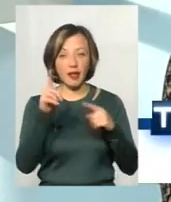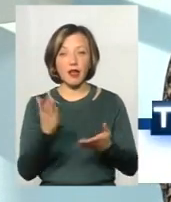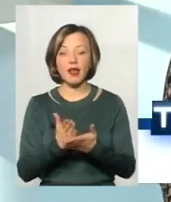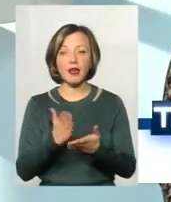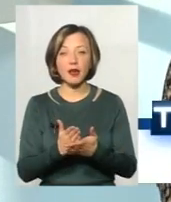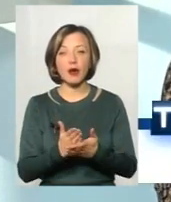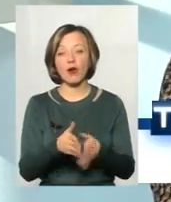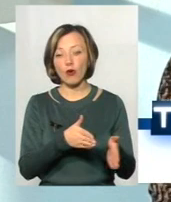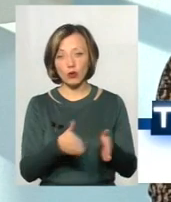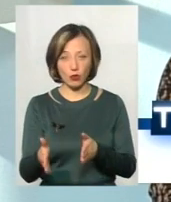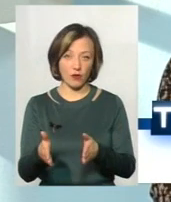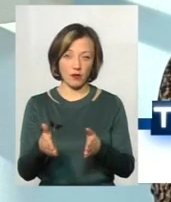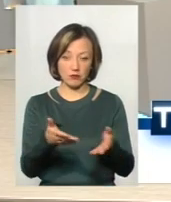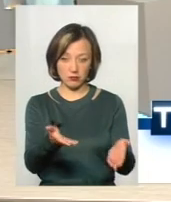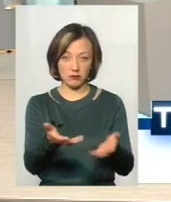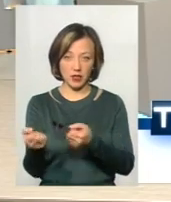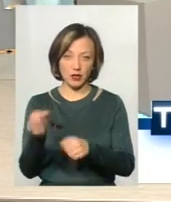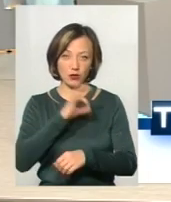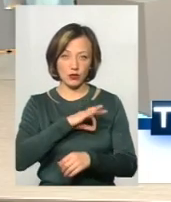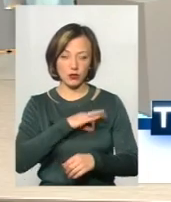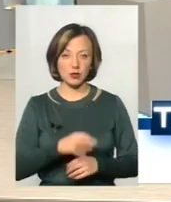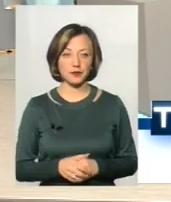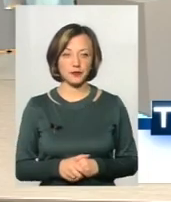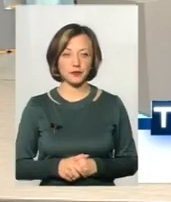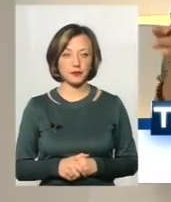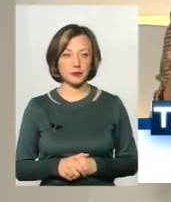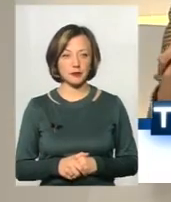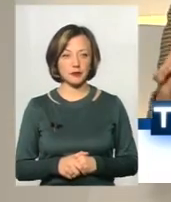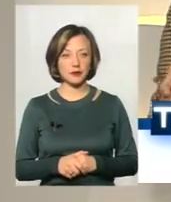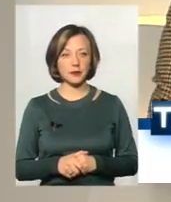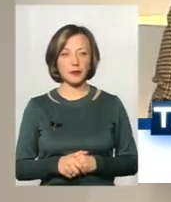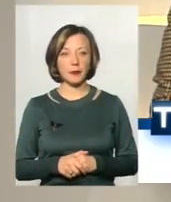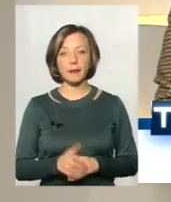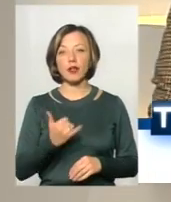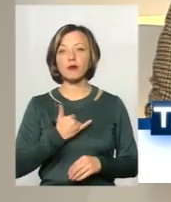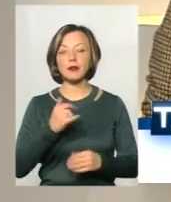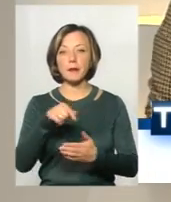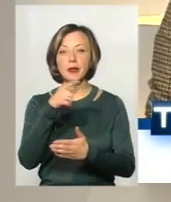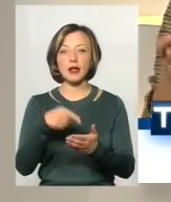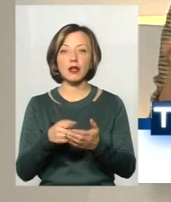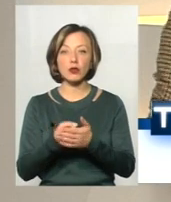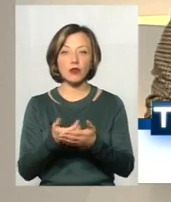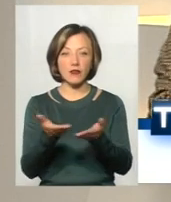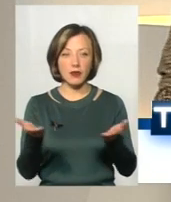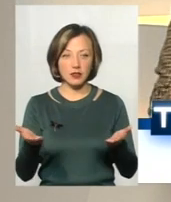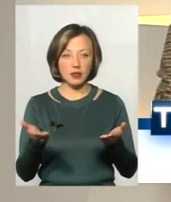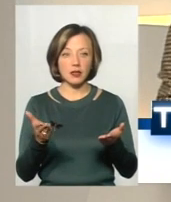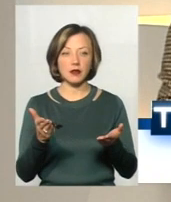яка готова, вона лежить на поверхності, бери і користуйся. Дякую, пані Ірино. В мене питання до вас всіх, зараз